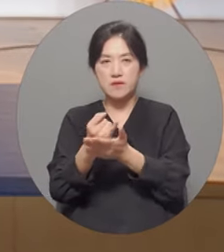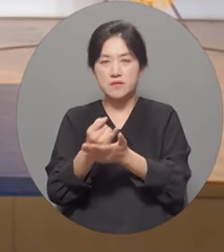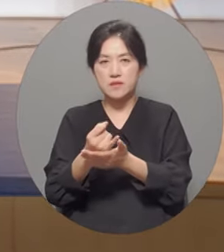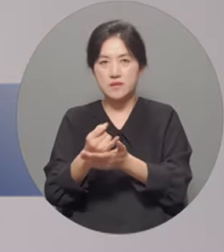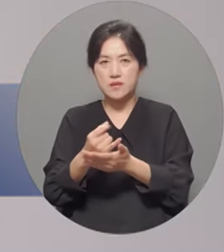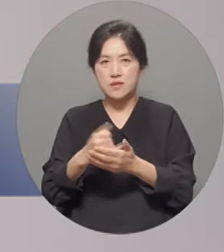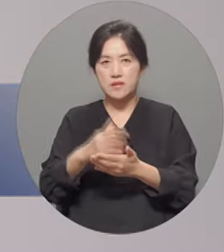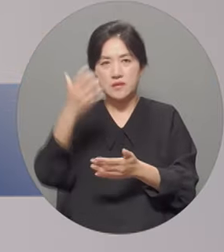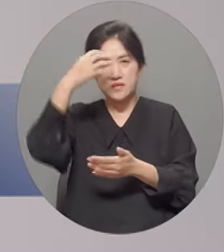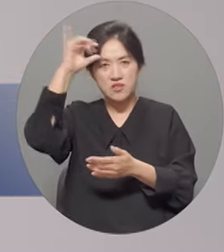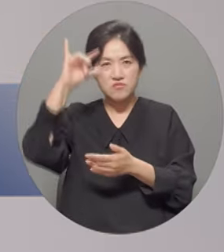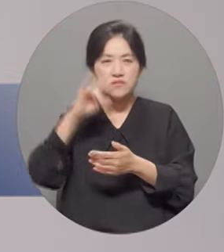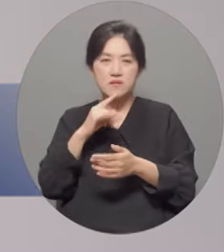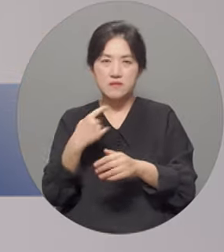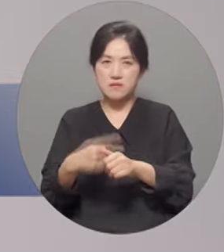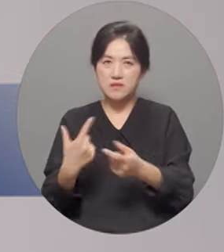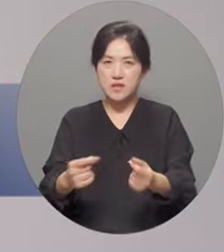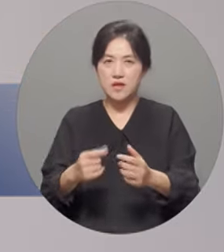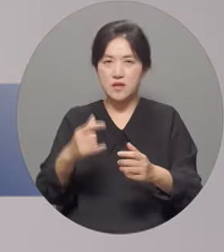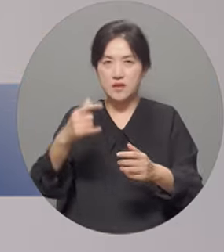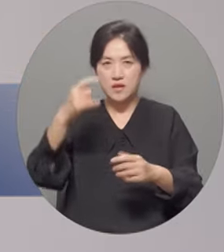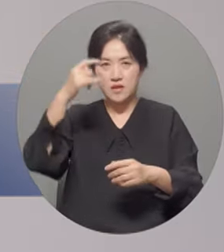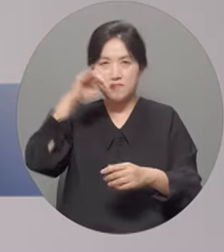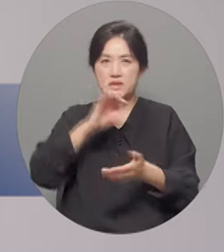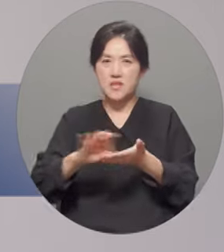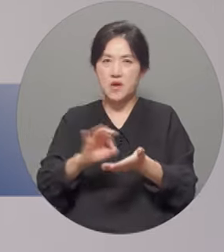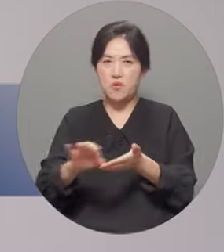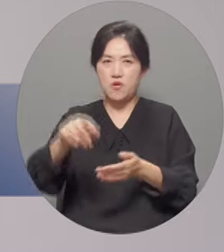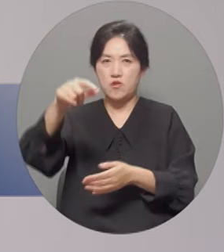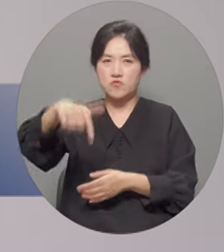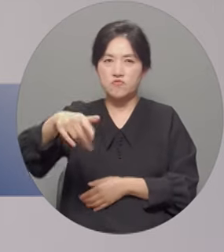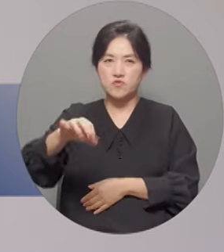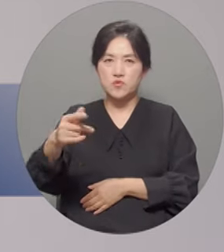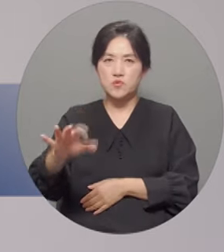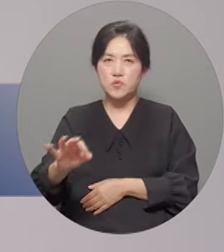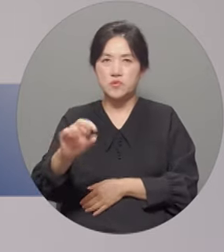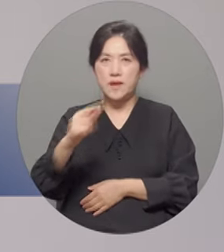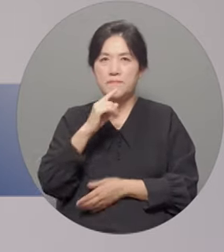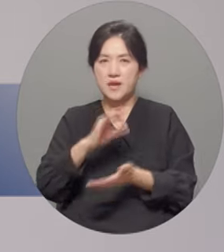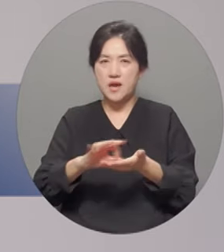후순식과 국정농단이라는 말이 나오고 있지 않습니까?